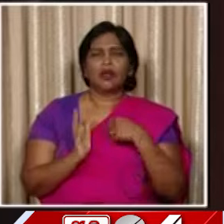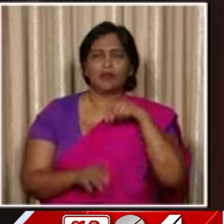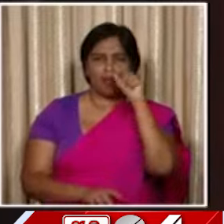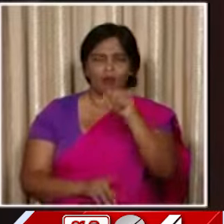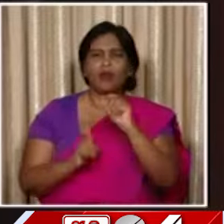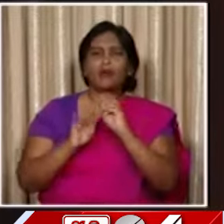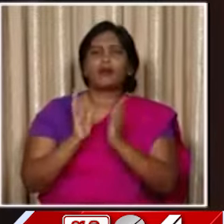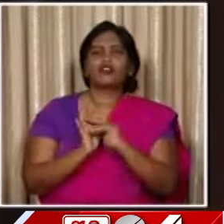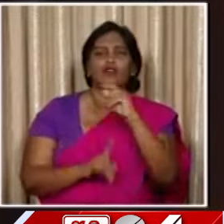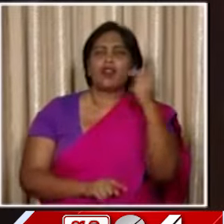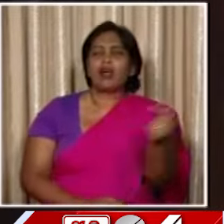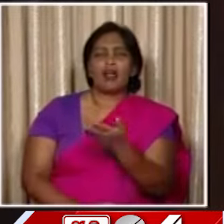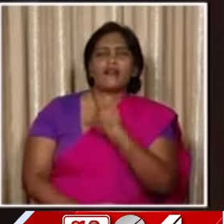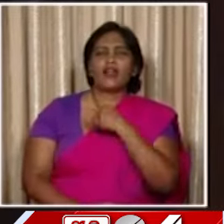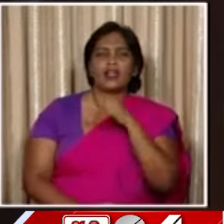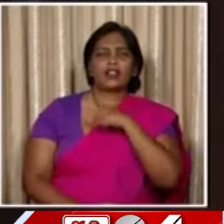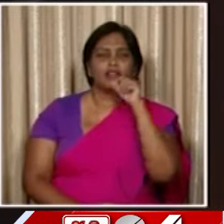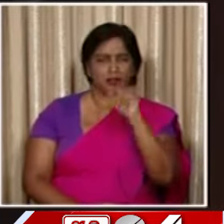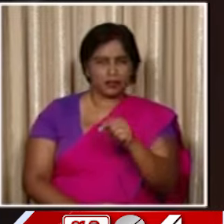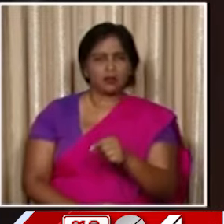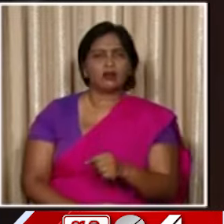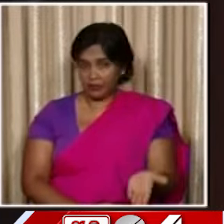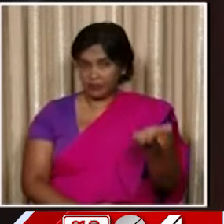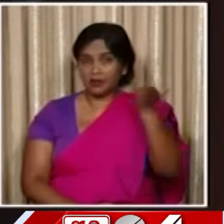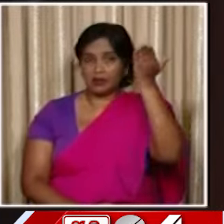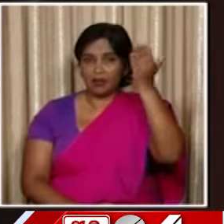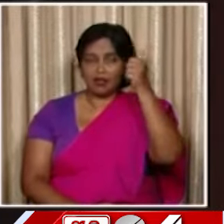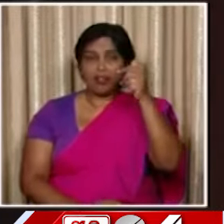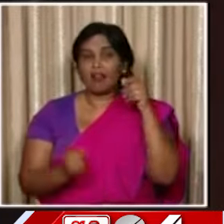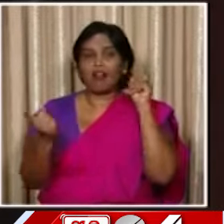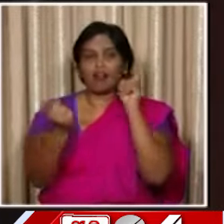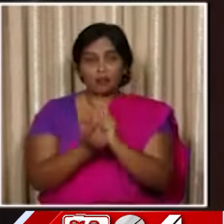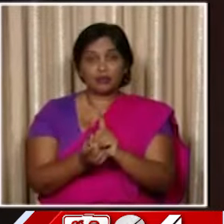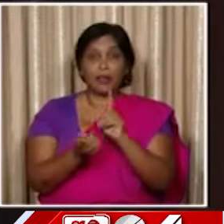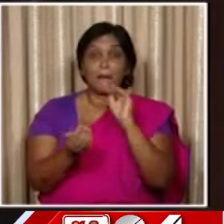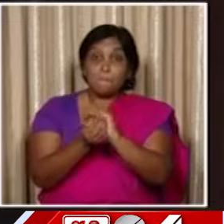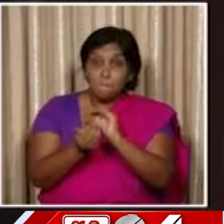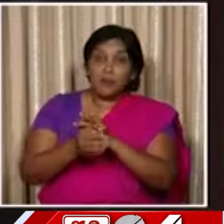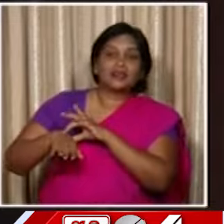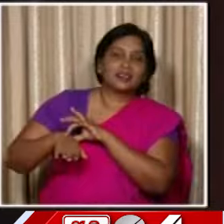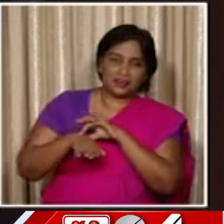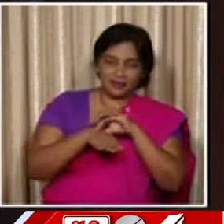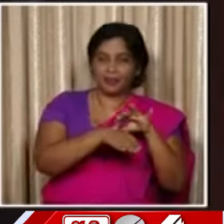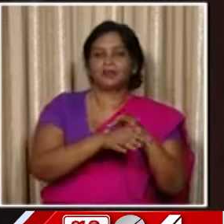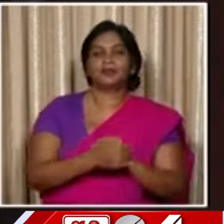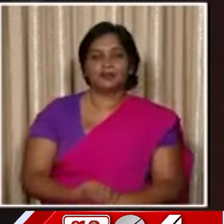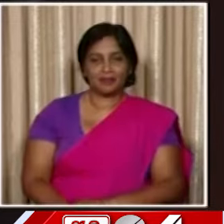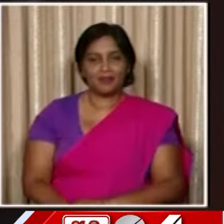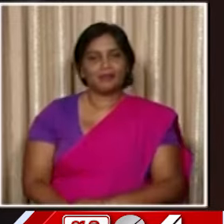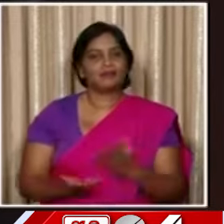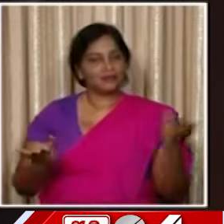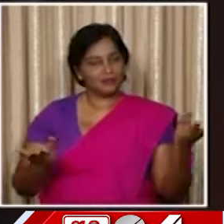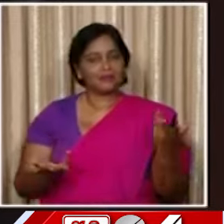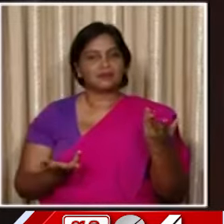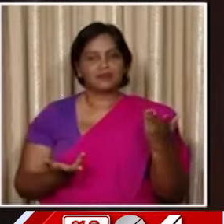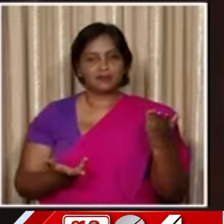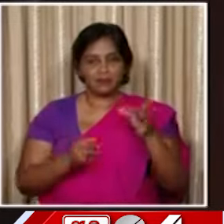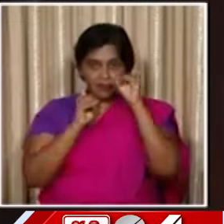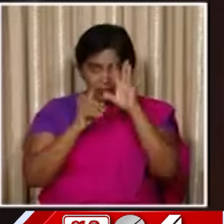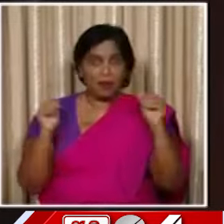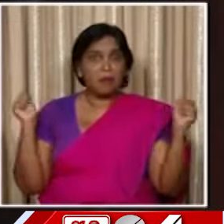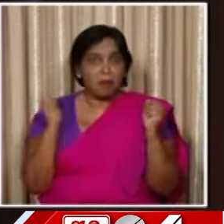මොකද මේ අගමැතිතුමා කාර්යාලය කියලා. අනිත් එක මම මන්ත්‍රීවරයේදී සම්මුඛයේ පරිස්සමෙන් එක්කන් යන්න. ඒ කියන්නේ විමර්ශනයේදී අපි හැමෝටම මෙච්චර